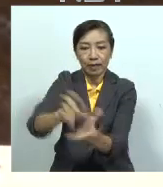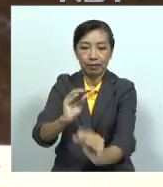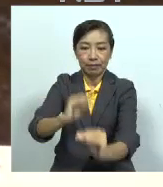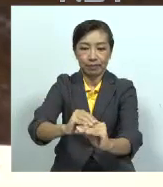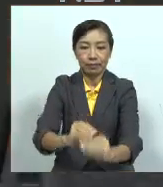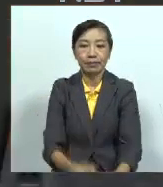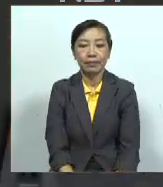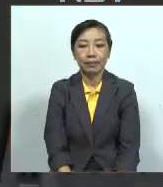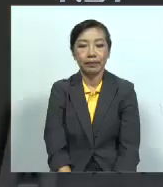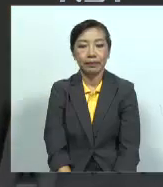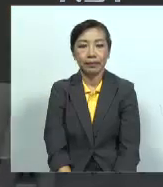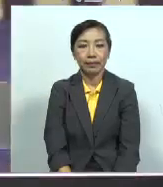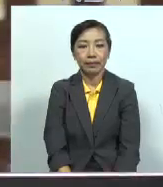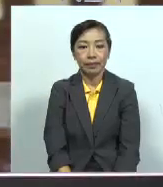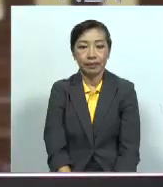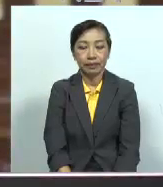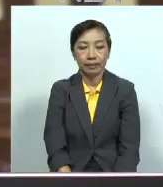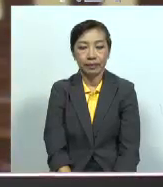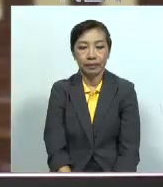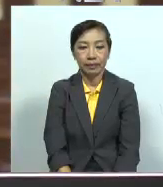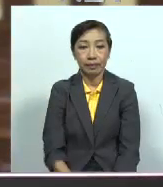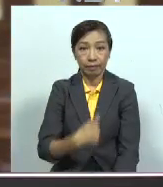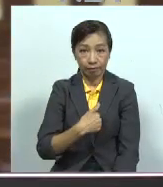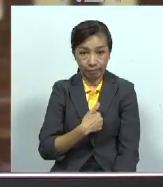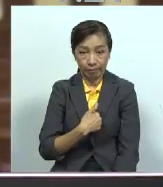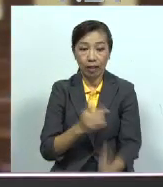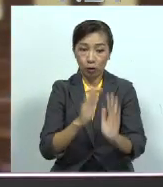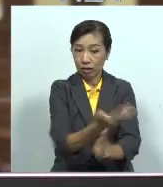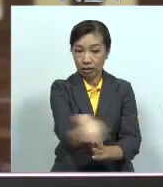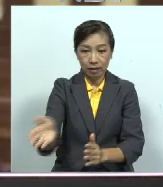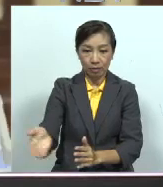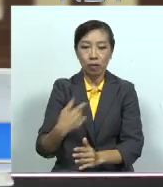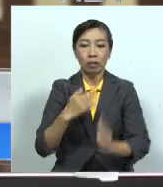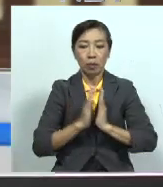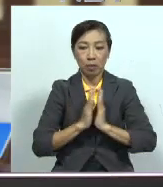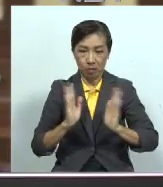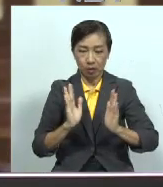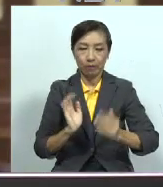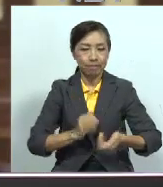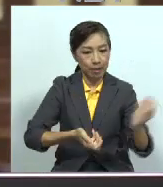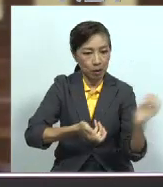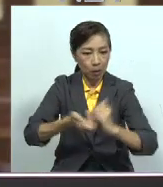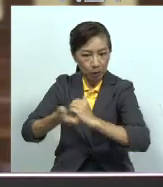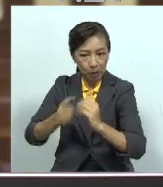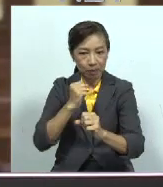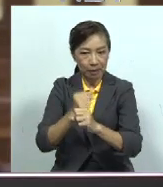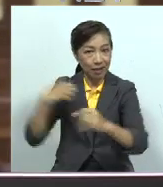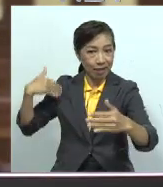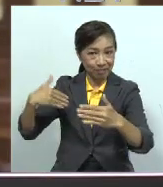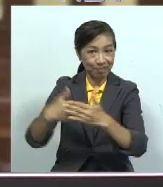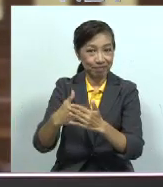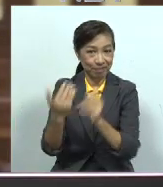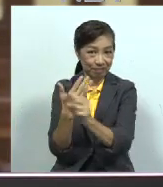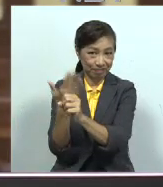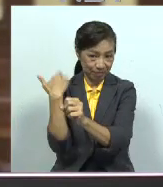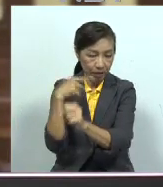มนตรีกันค่ะ วันแรกเลยขอขอบคุณทุกท่านที่ได้ร่วมมือกันอย่างเข้มแข็งในช่วงเวลาที่ผ่านมานะครับ